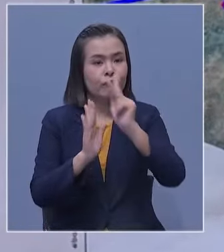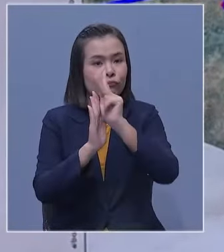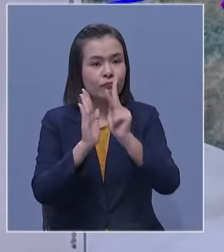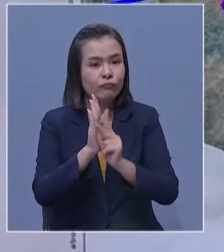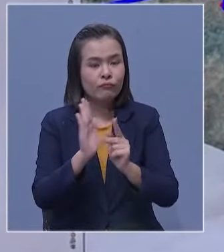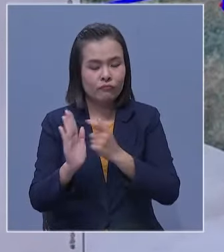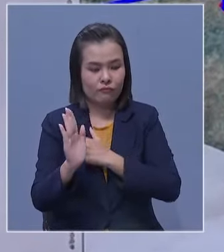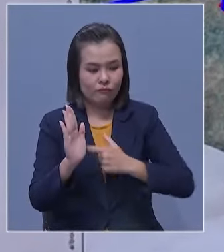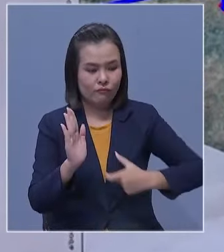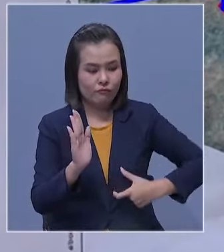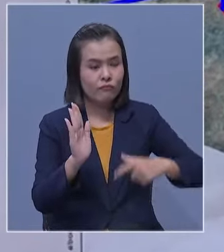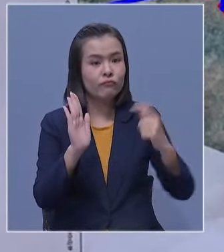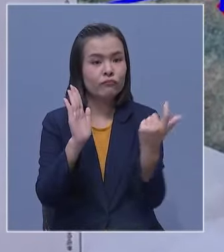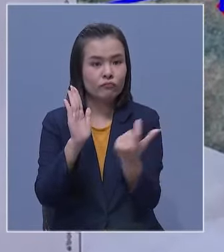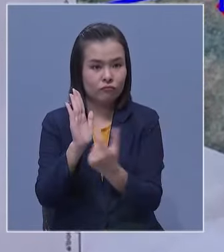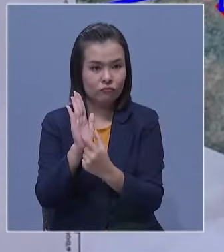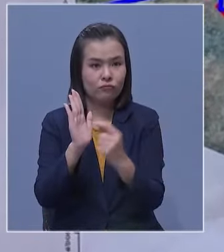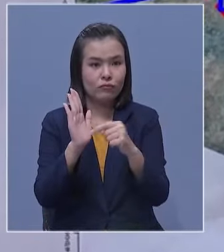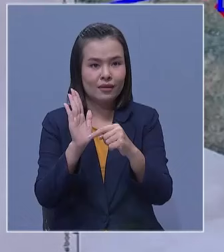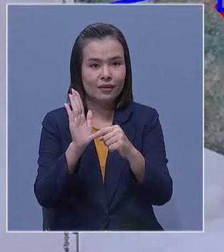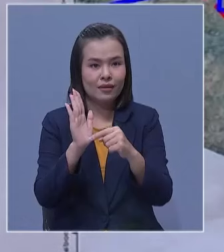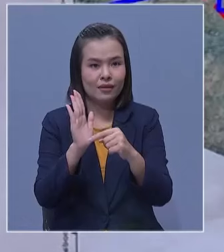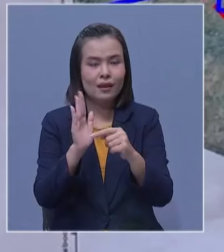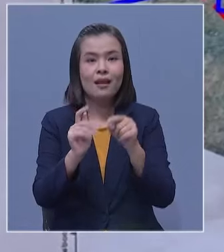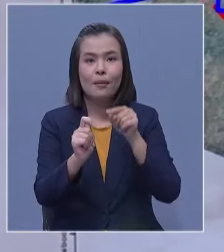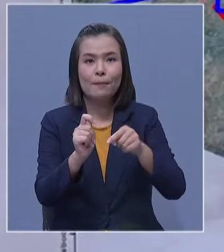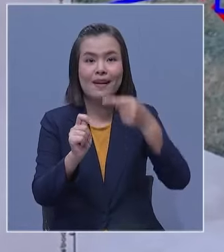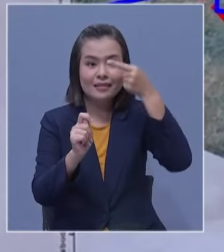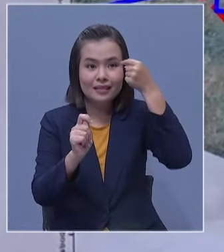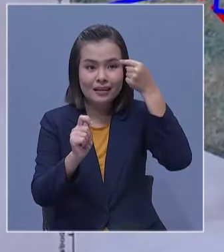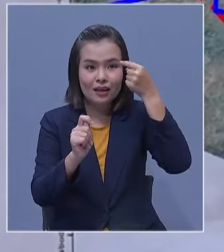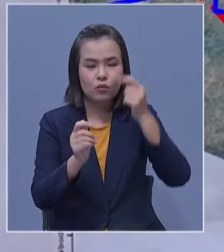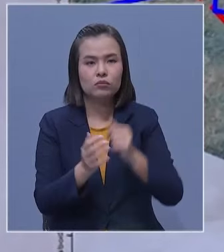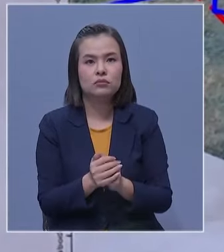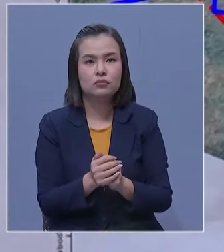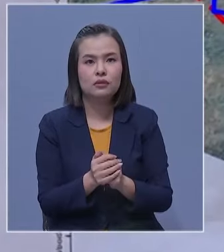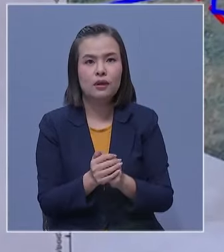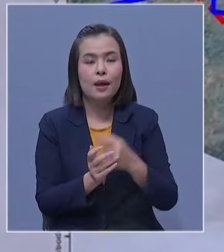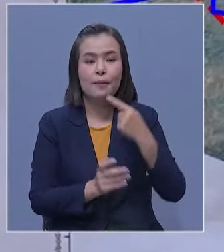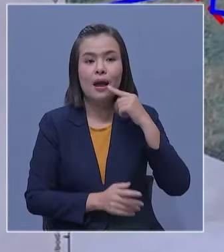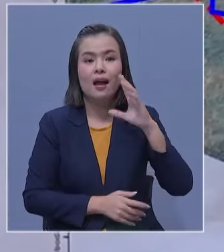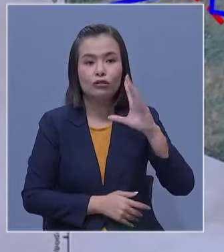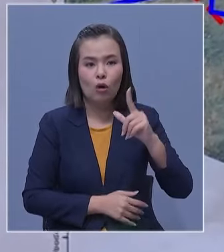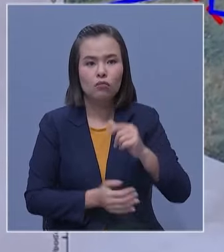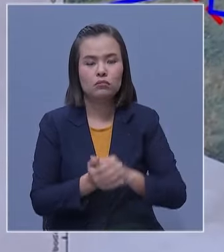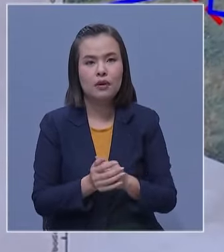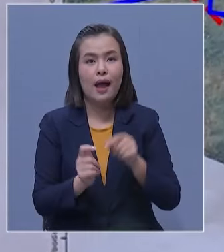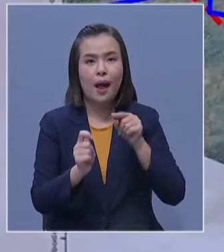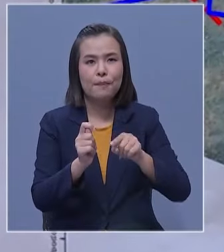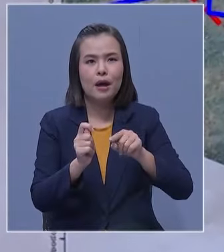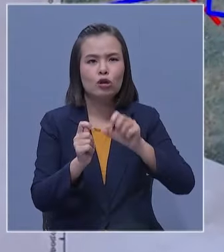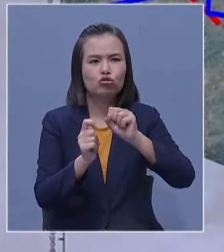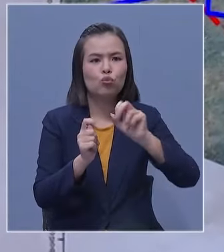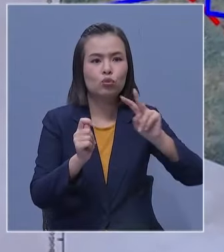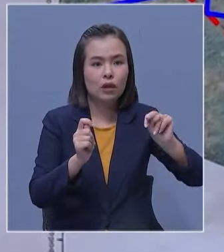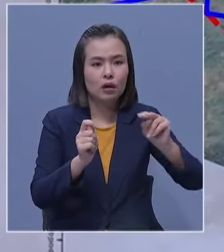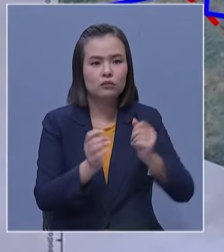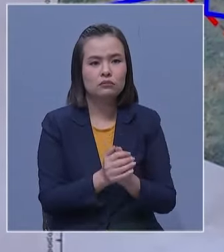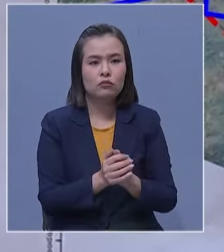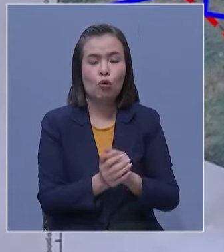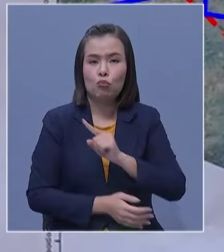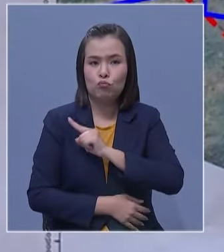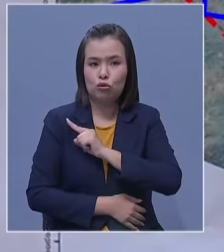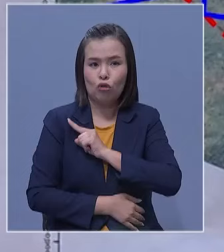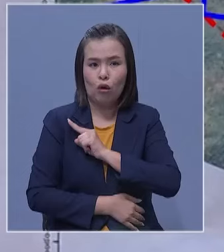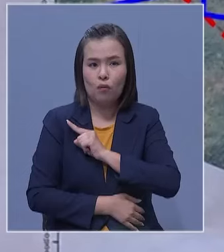กำหนดเขตที่ดินในท้องที่อำเภอสีคิ้วอำเภอสูงเนินและอำเภอปากช่องจังหวัดนครราชสีมาให้เป็นเขตปฏิรูปที่